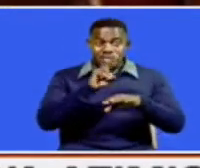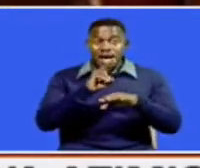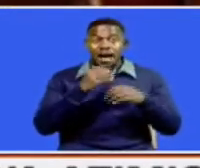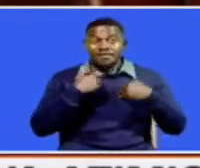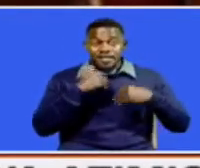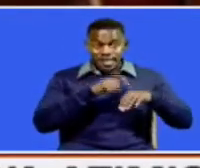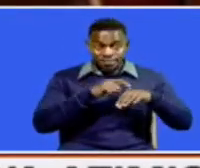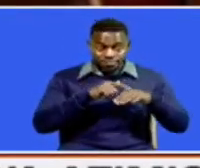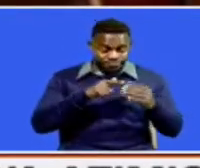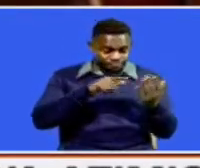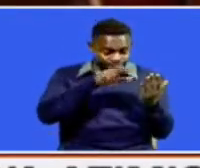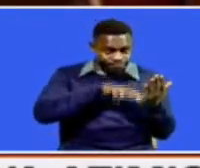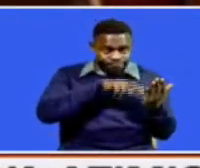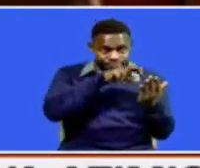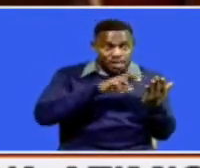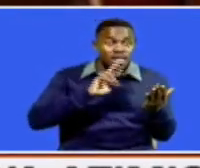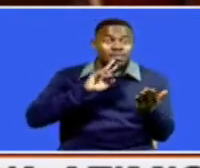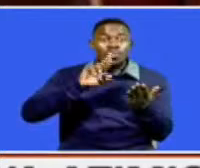report,